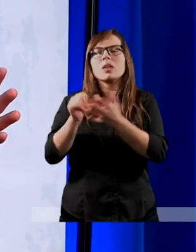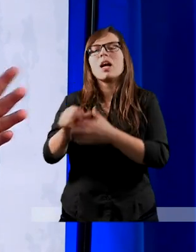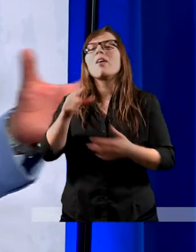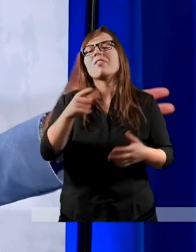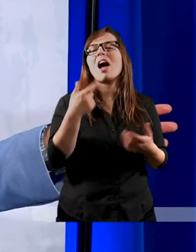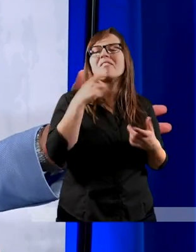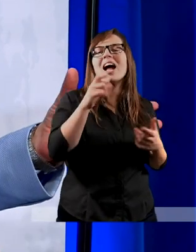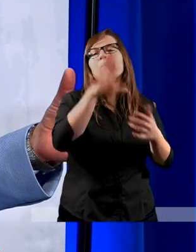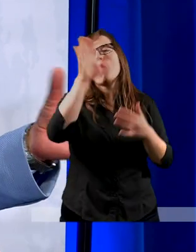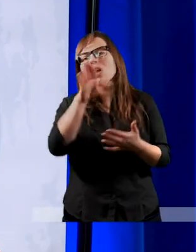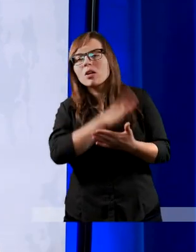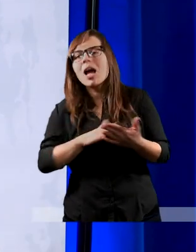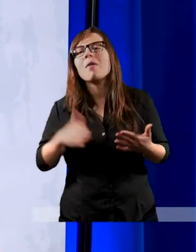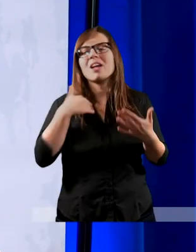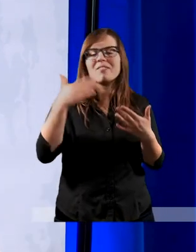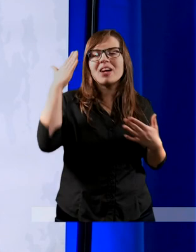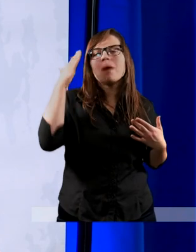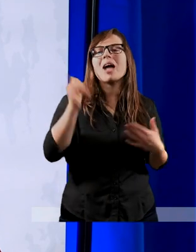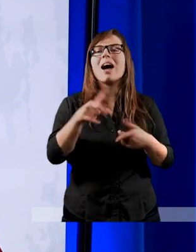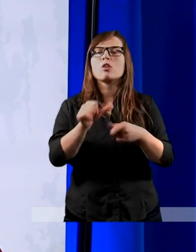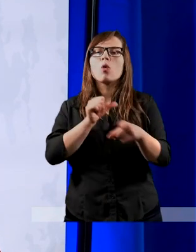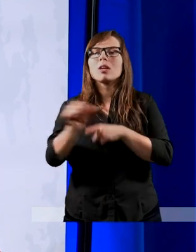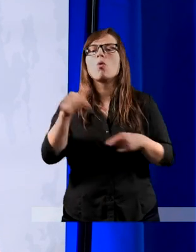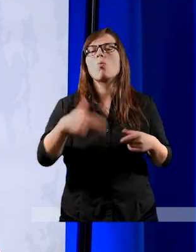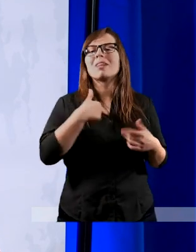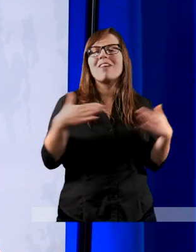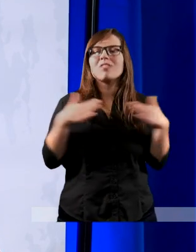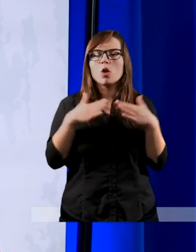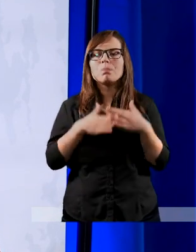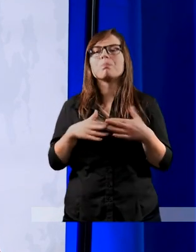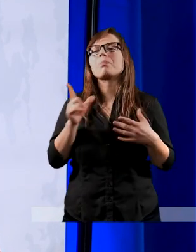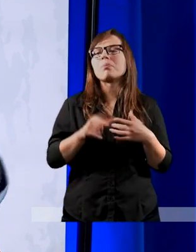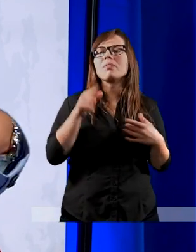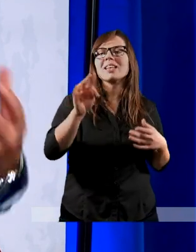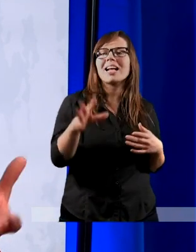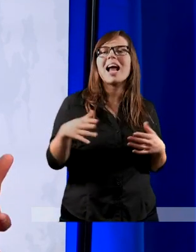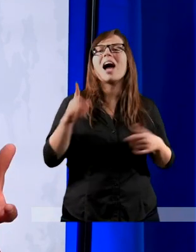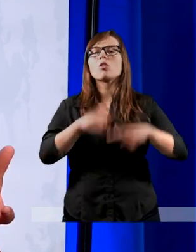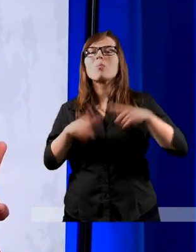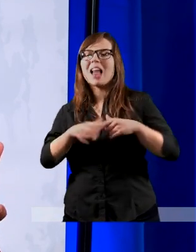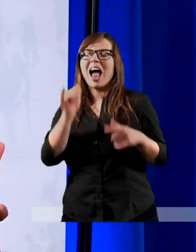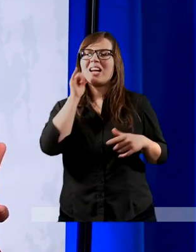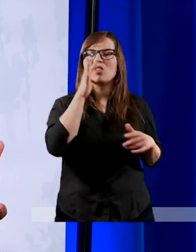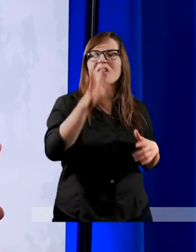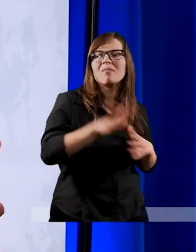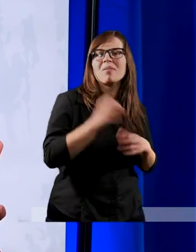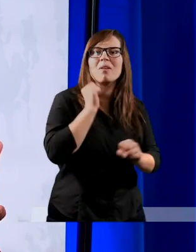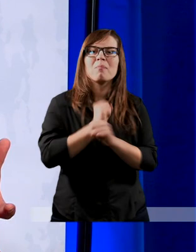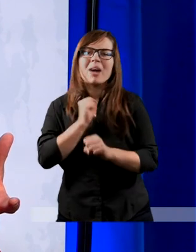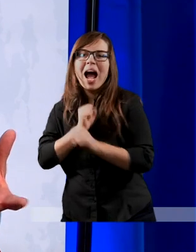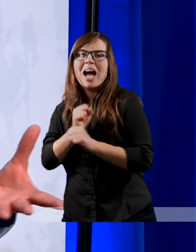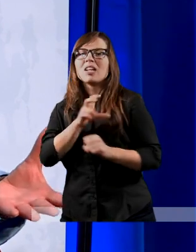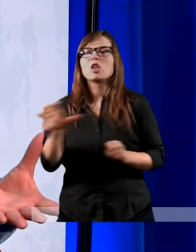Świąt Wielkanocnych czy Bożego Narodzenia. Przynajmniej wiem, jak to jest u mnie w domu. Ale tak, normalnie na co dzień, w pracy